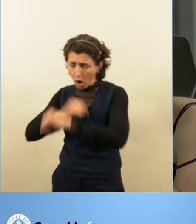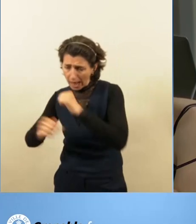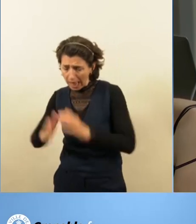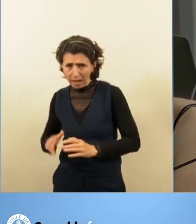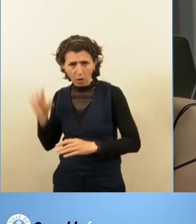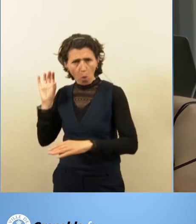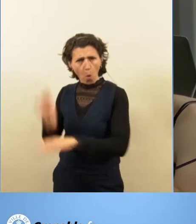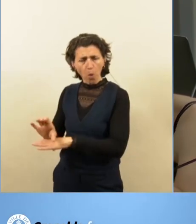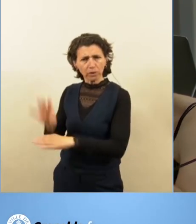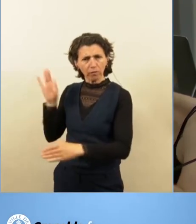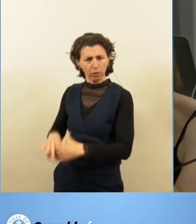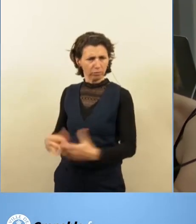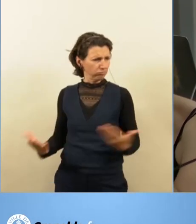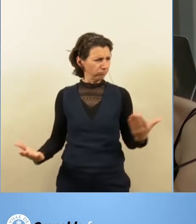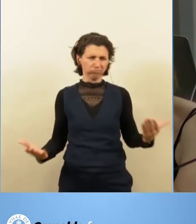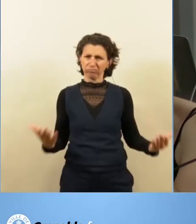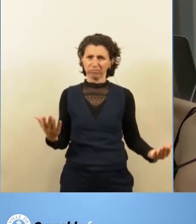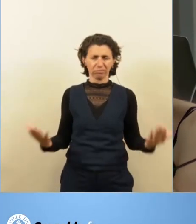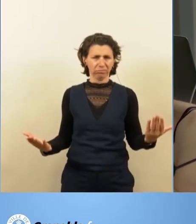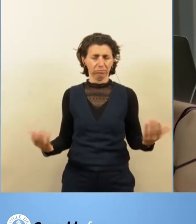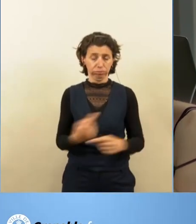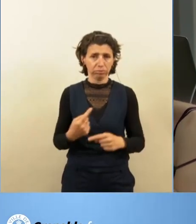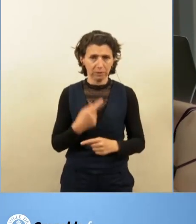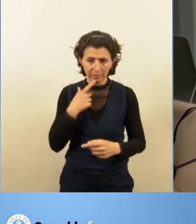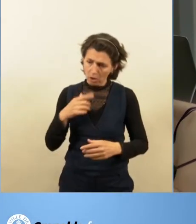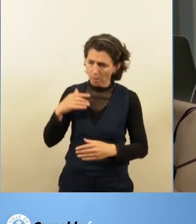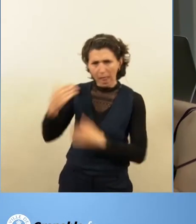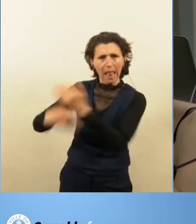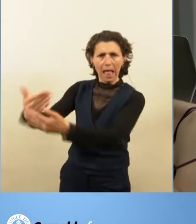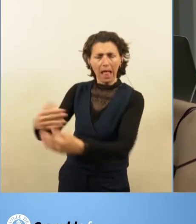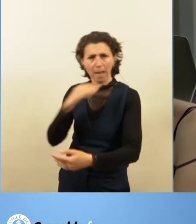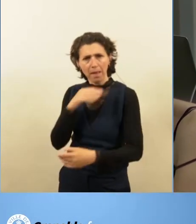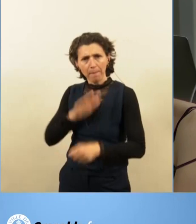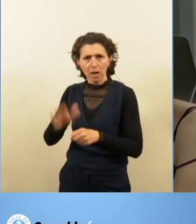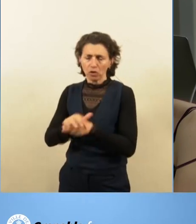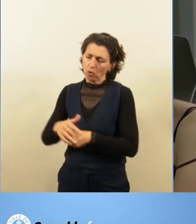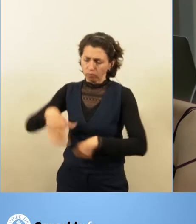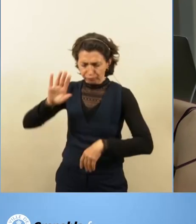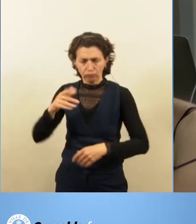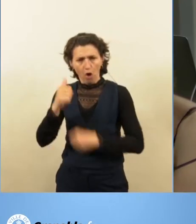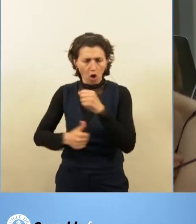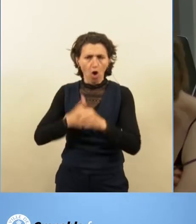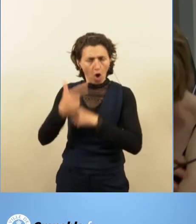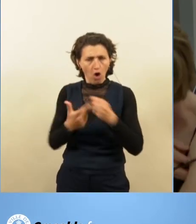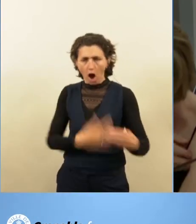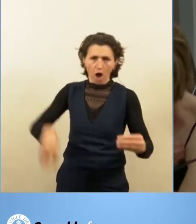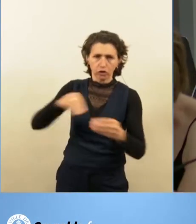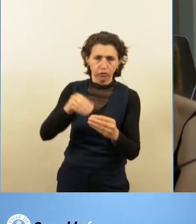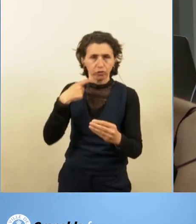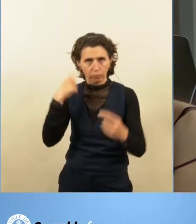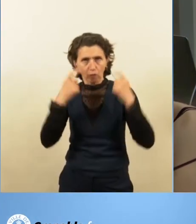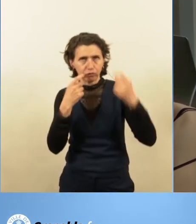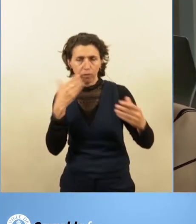le paradoxe ça n'avance pas assez vite donc reprenons un an ou deux pour mieux réfléchir et aller plus vite